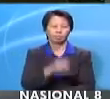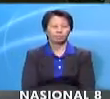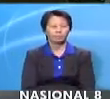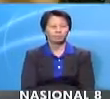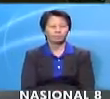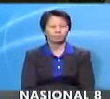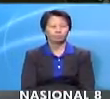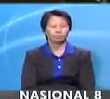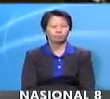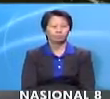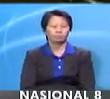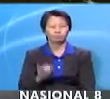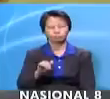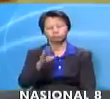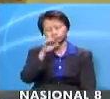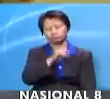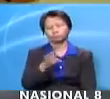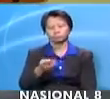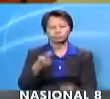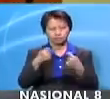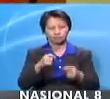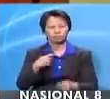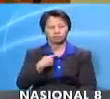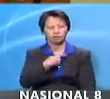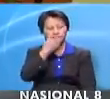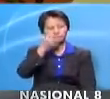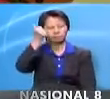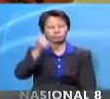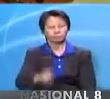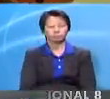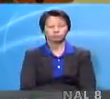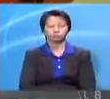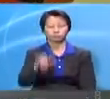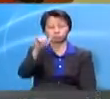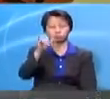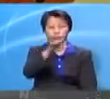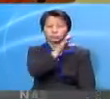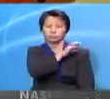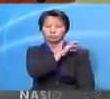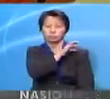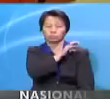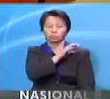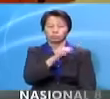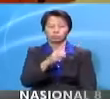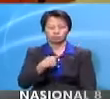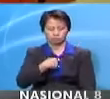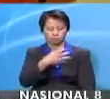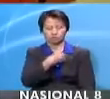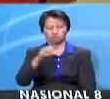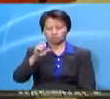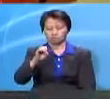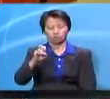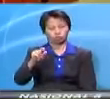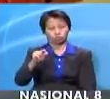to show him lah, means try our best lah. Dia banyak bantu saya dengan Song in